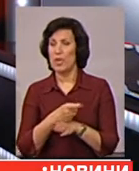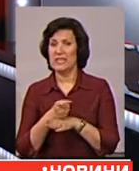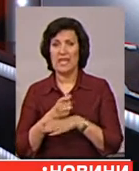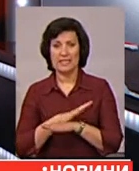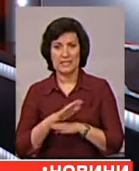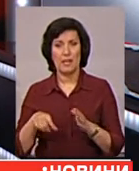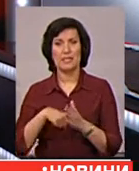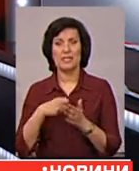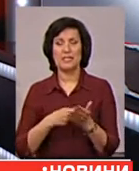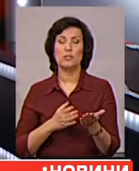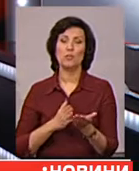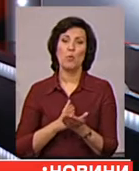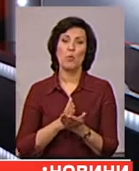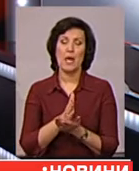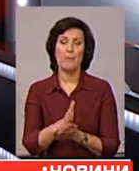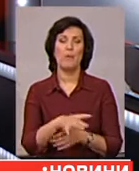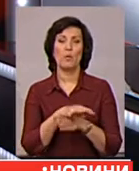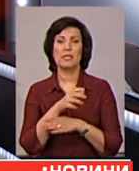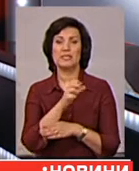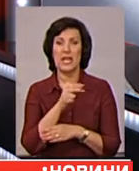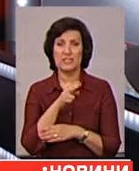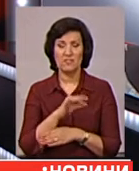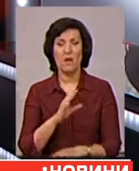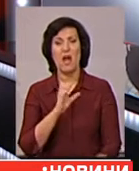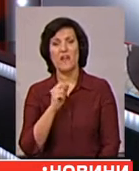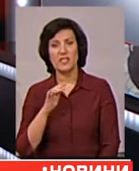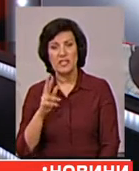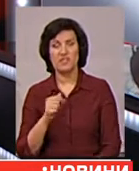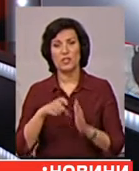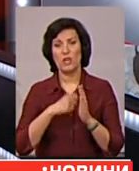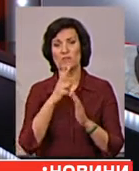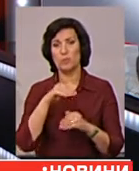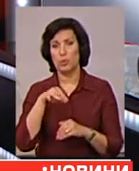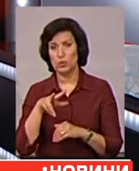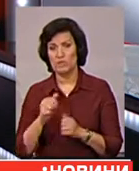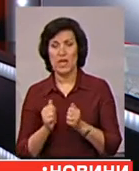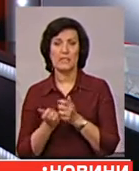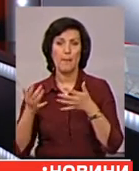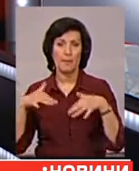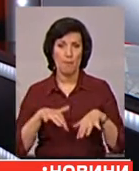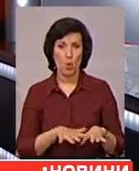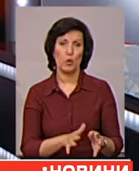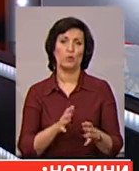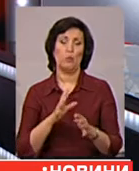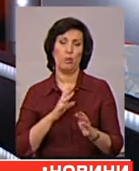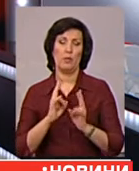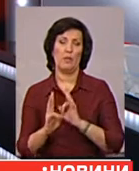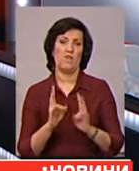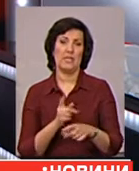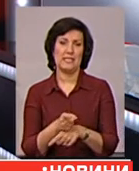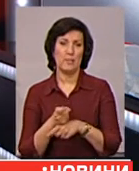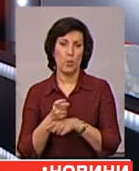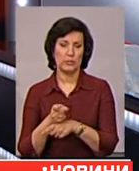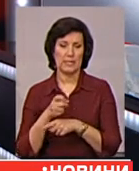напрямку били в районі Зайцевого. Під вогнем і околиці Авдіївки та шахти Бутівка. На приморських рубежах чинили провокаційні